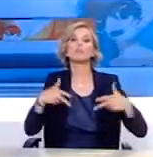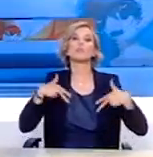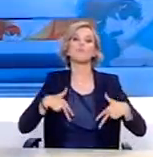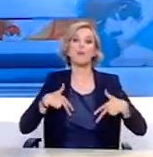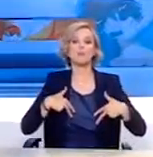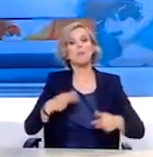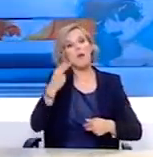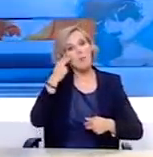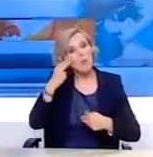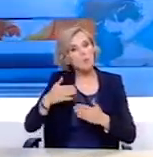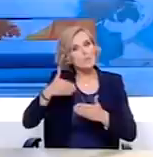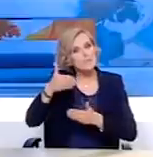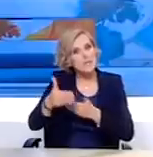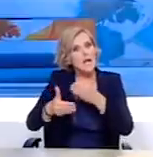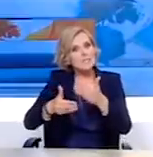δούμε